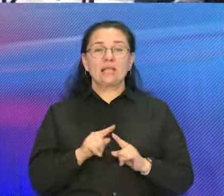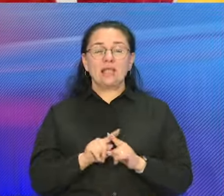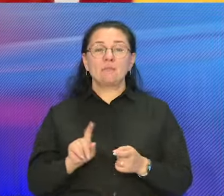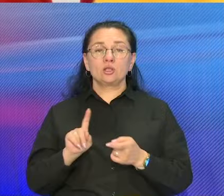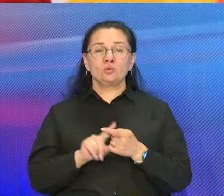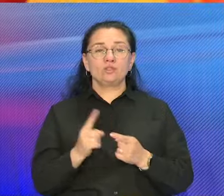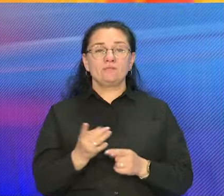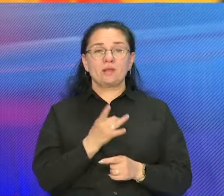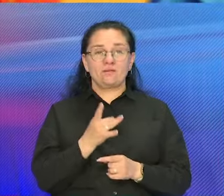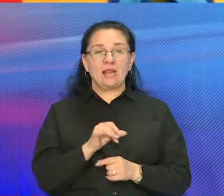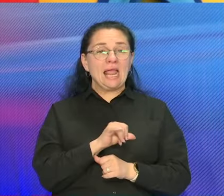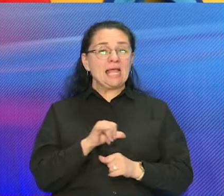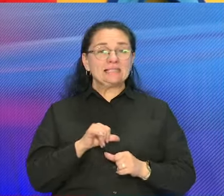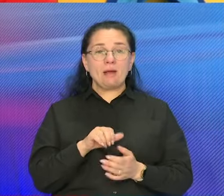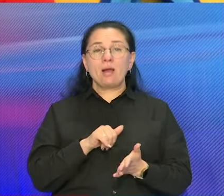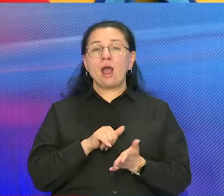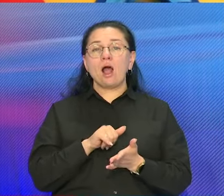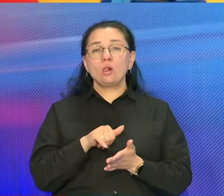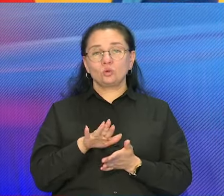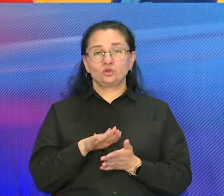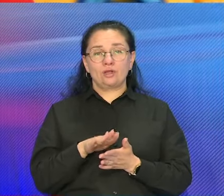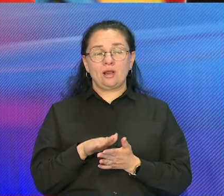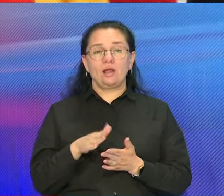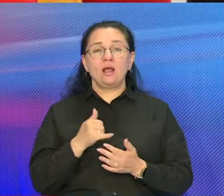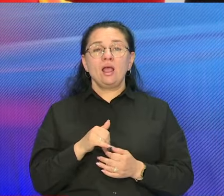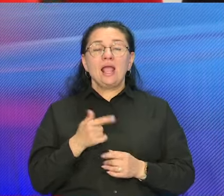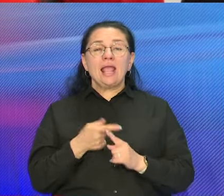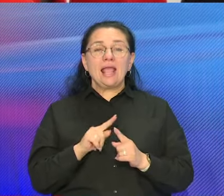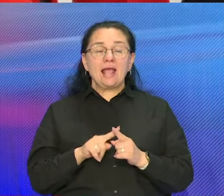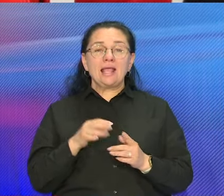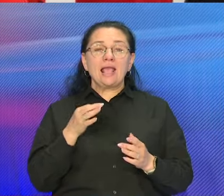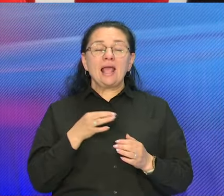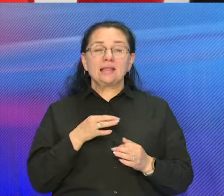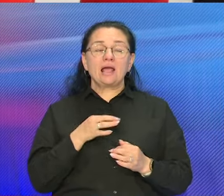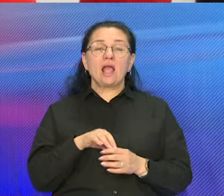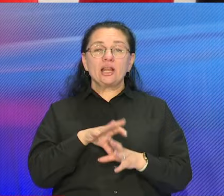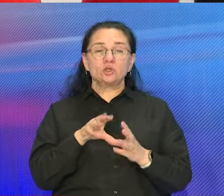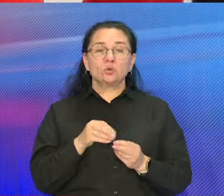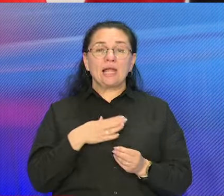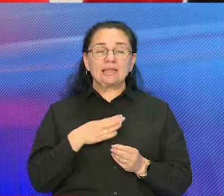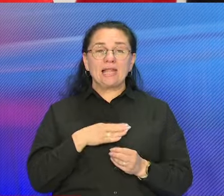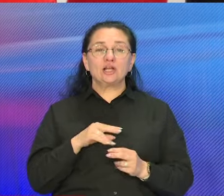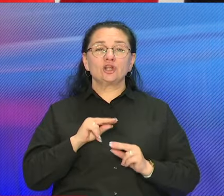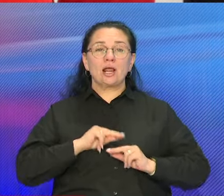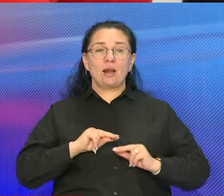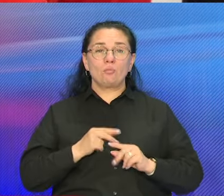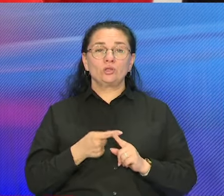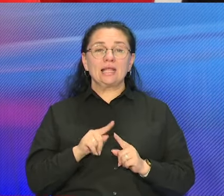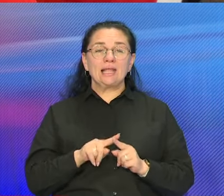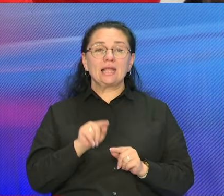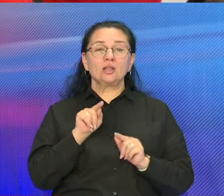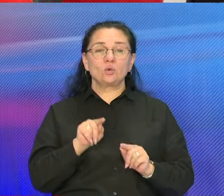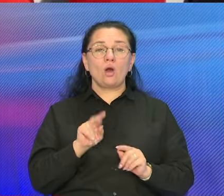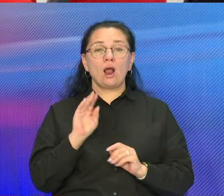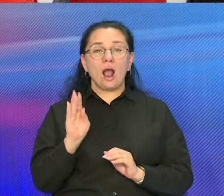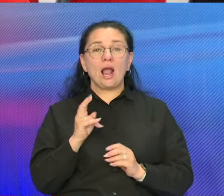Самая хорошая реакция и самый хороший ответ на нашу работу – это улыбки детей Это то, как